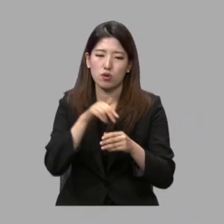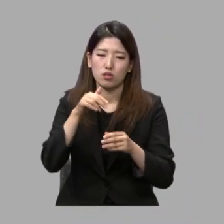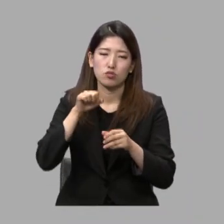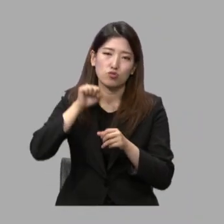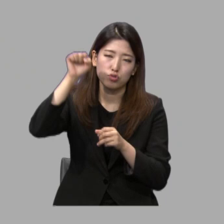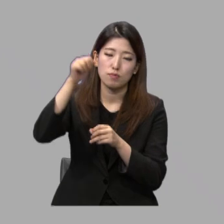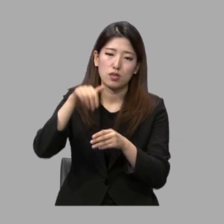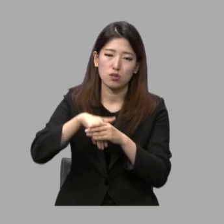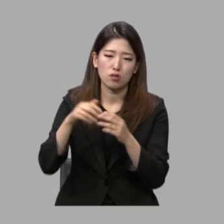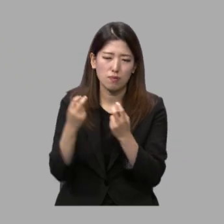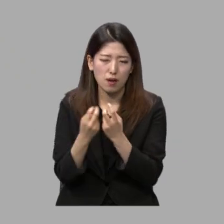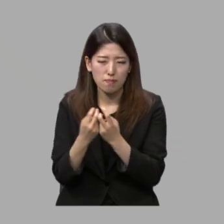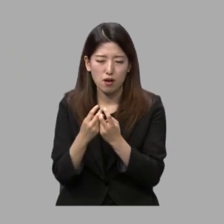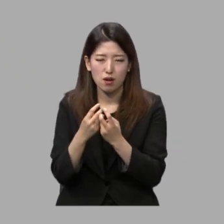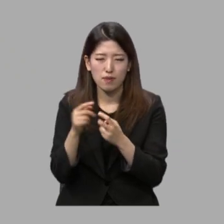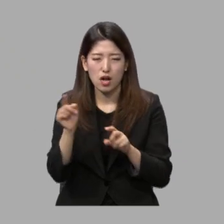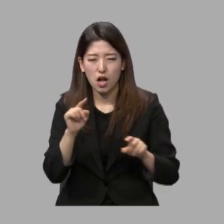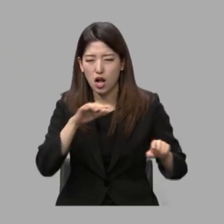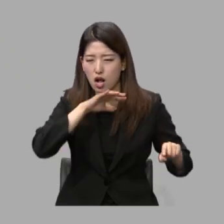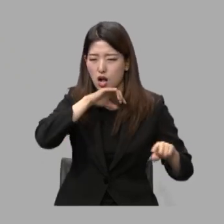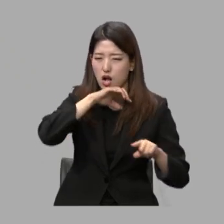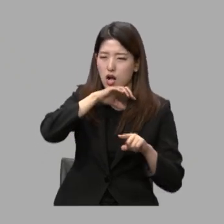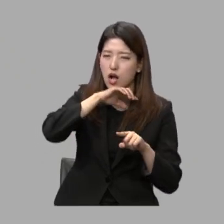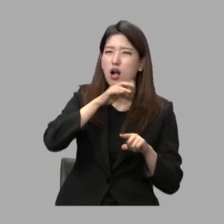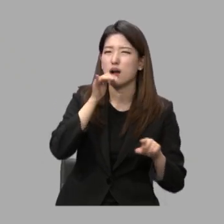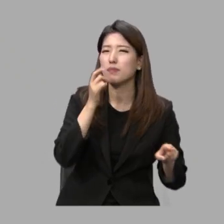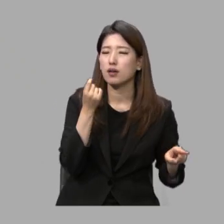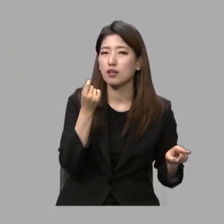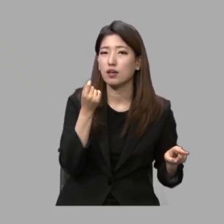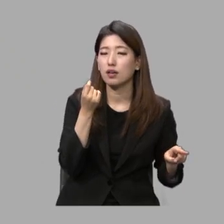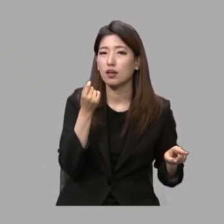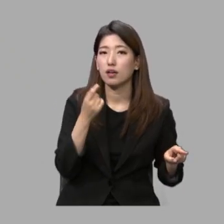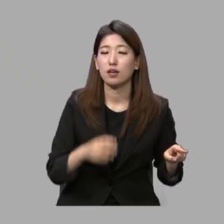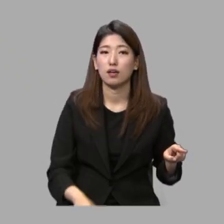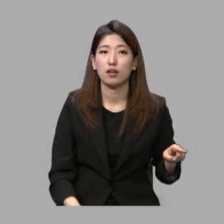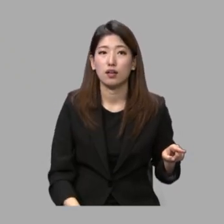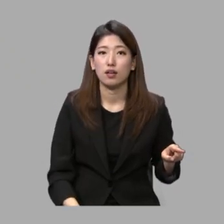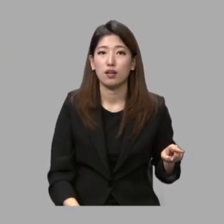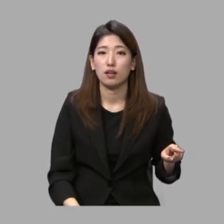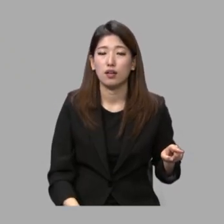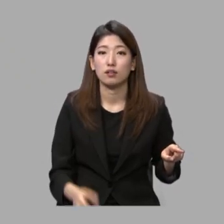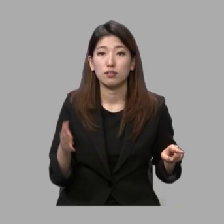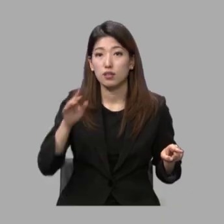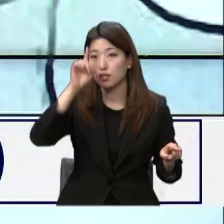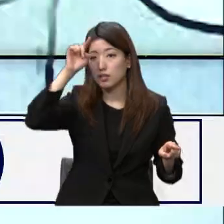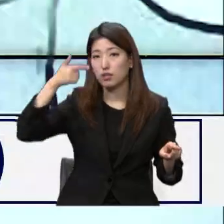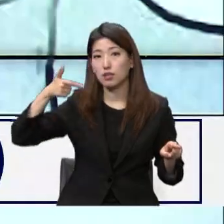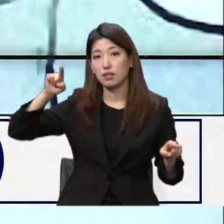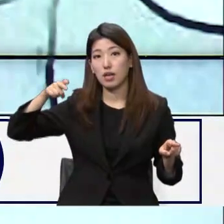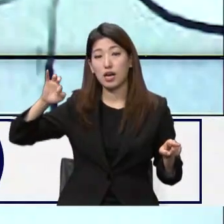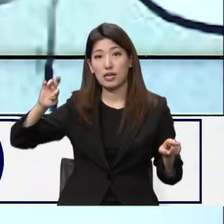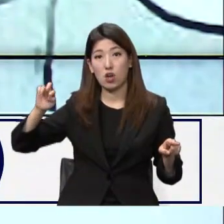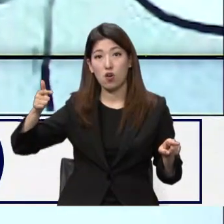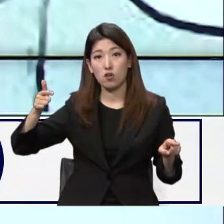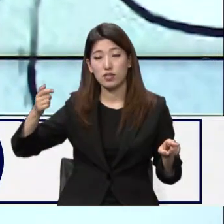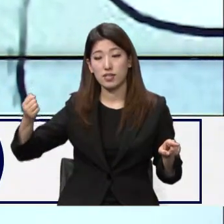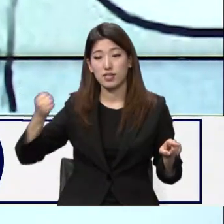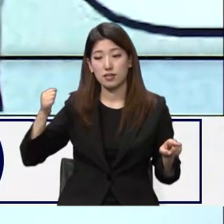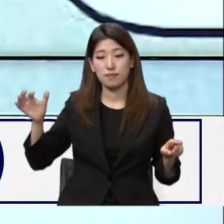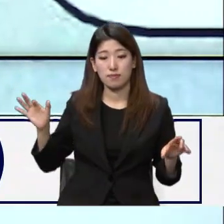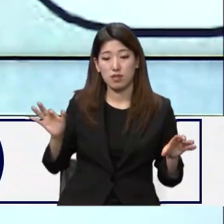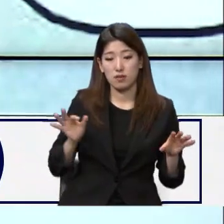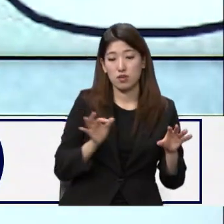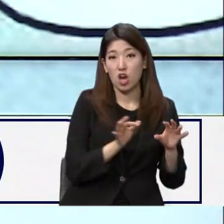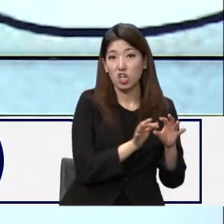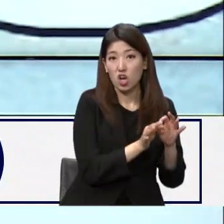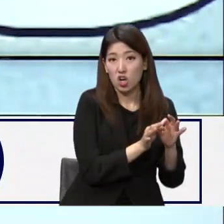안 계셨을 때는 그것이 이제 반발하더라도 뭐 그렇게 큰 영향력 파급효과는 없을 텐데 이제는 구심점이